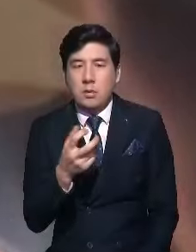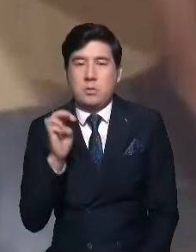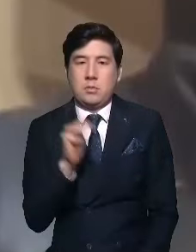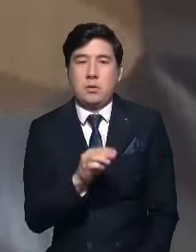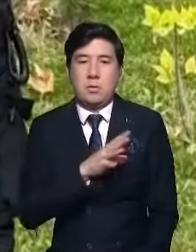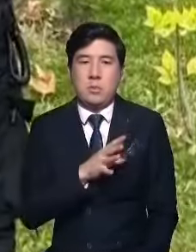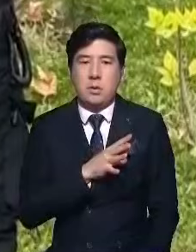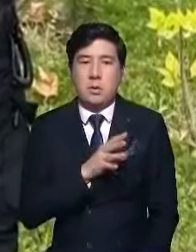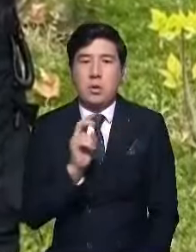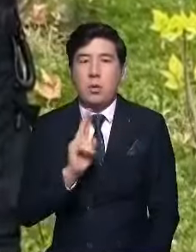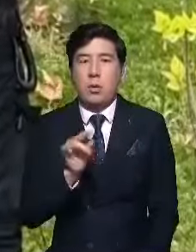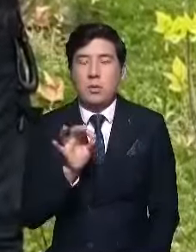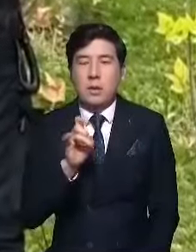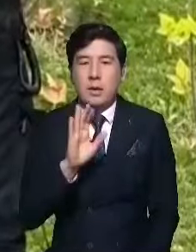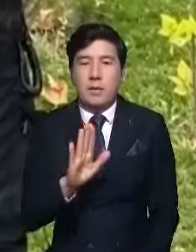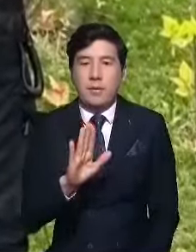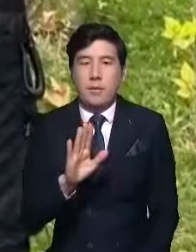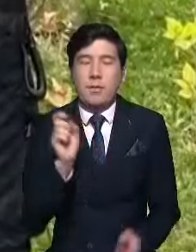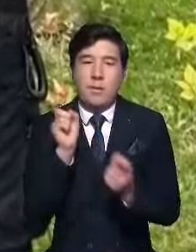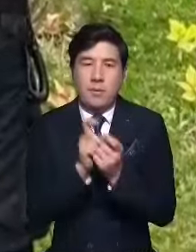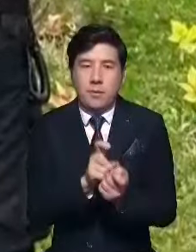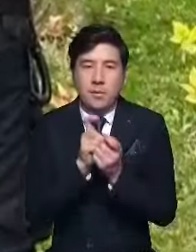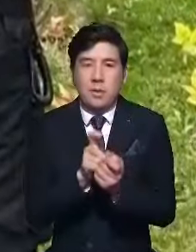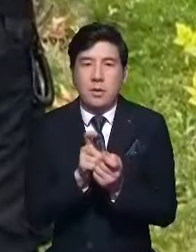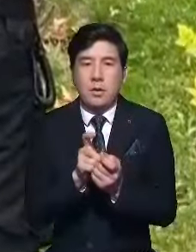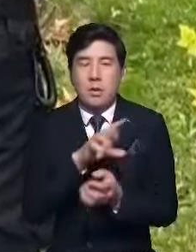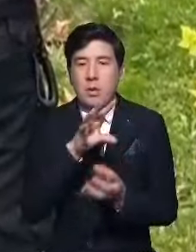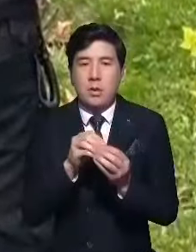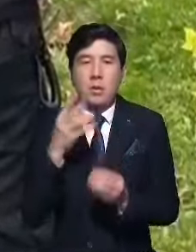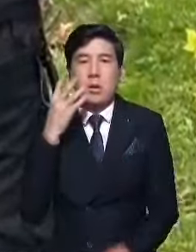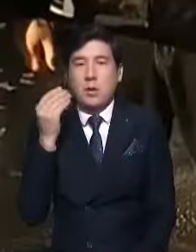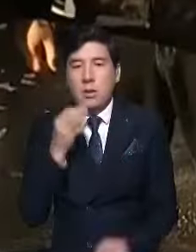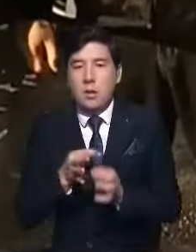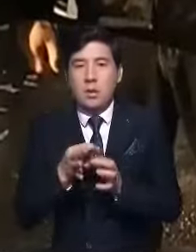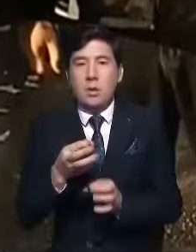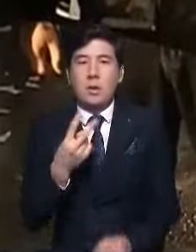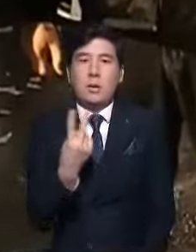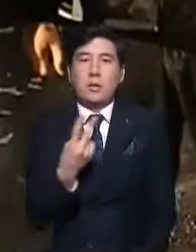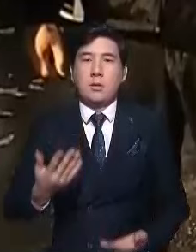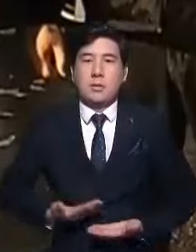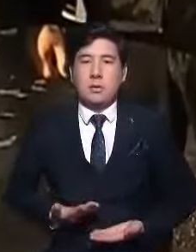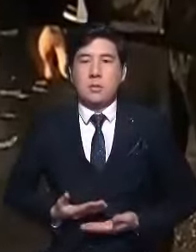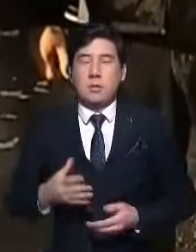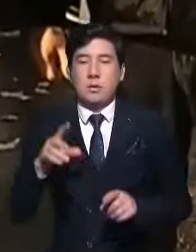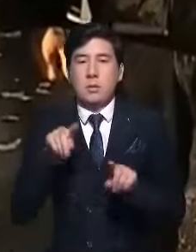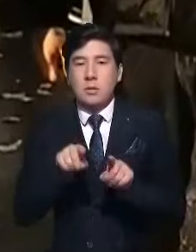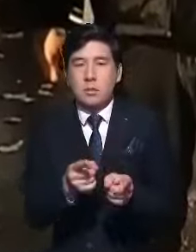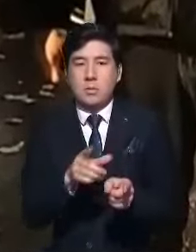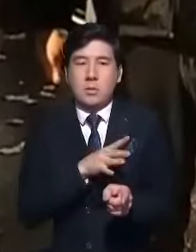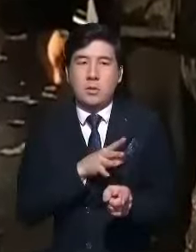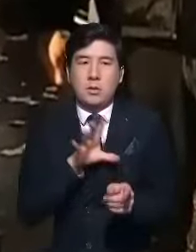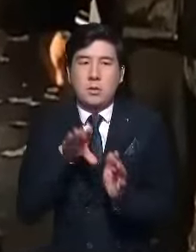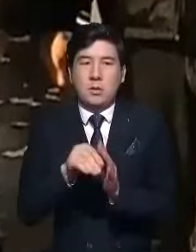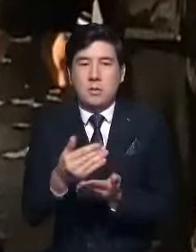Қонаевта ұйымдасқан қылмысқа қарсы күрес басқармасының қызметкерлері Алматы облысынан екі тұрғынын ұстады. Олар өздерін жедел уәкіл ретінде